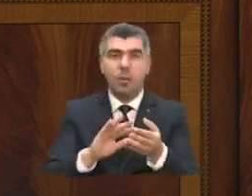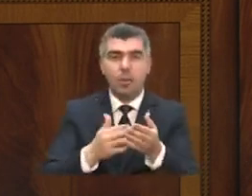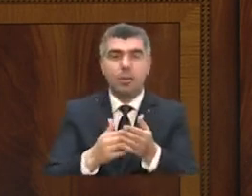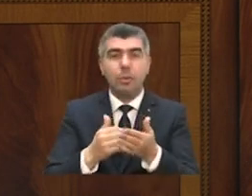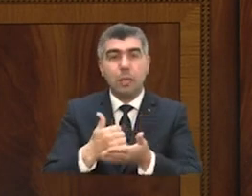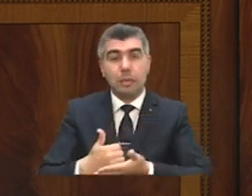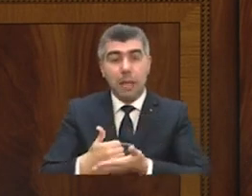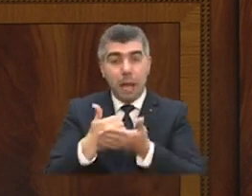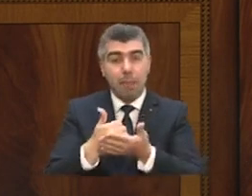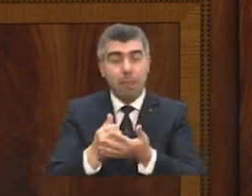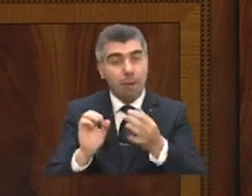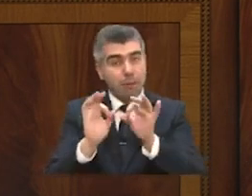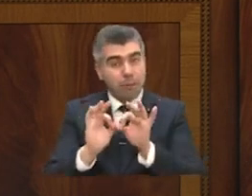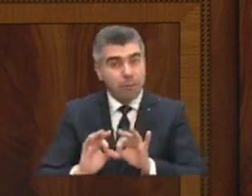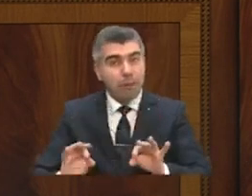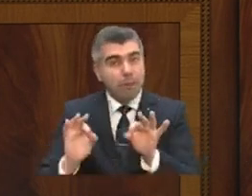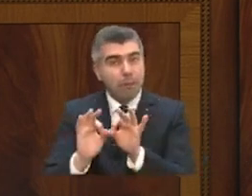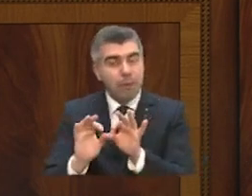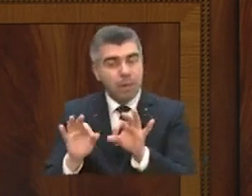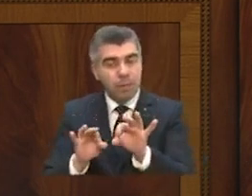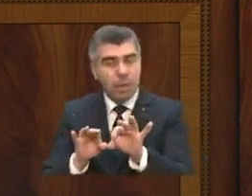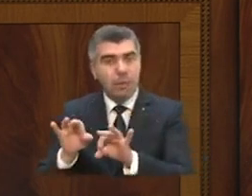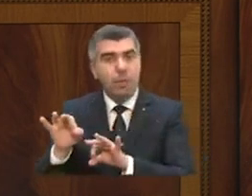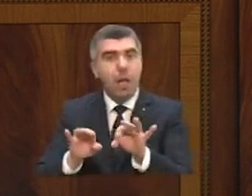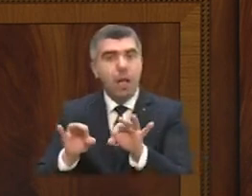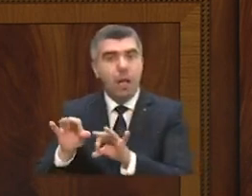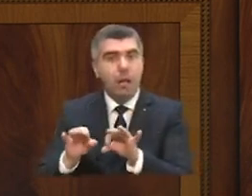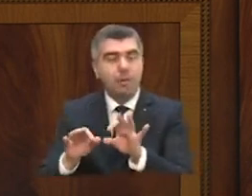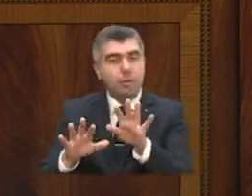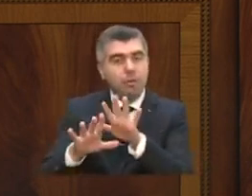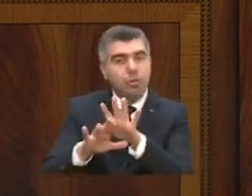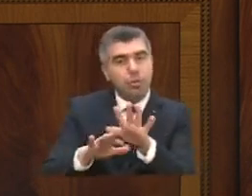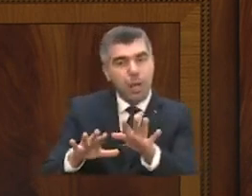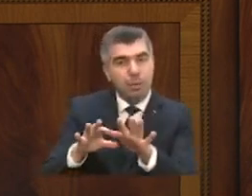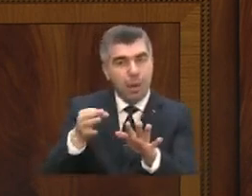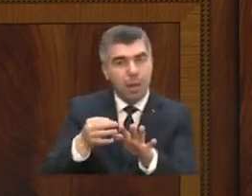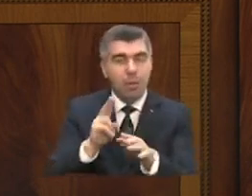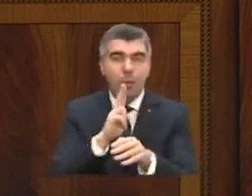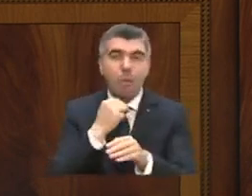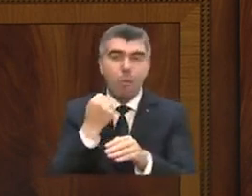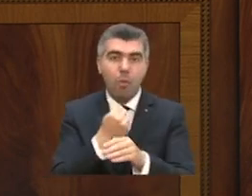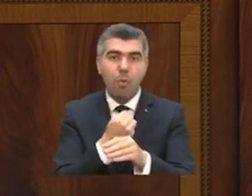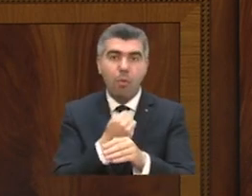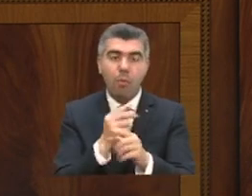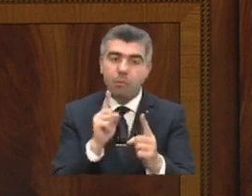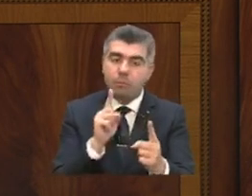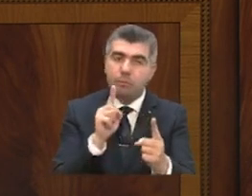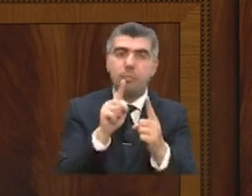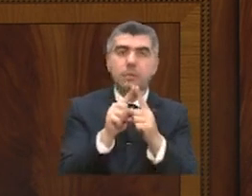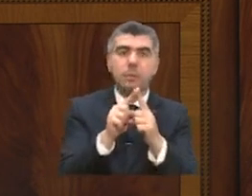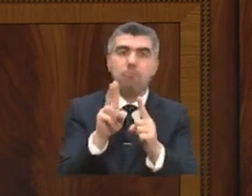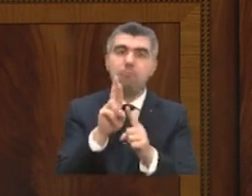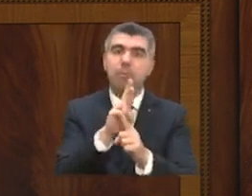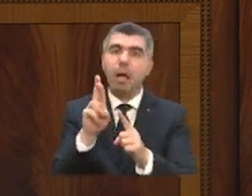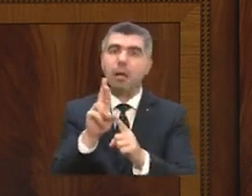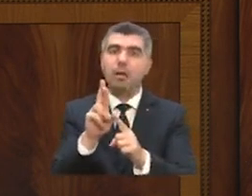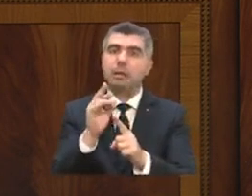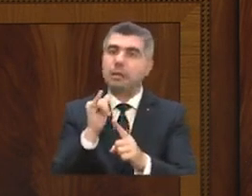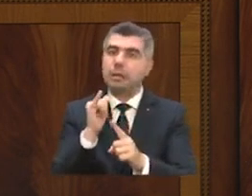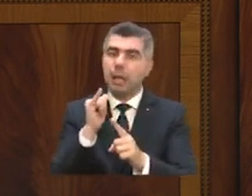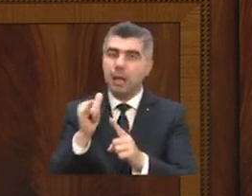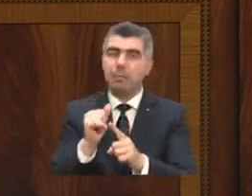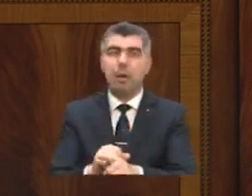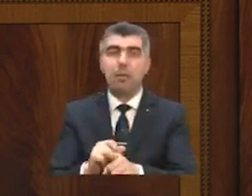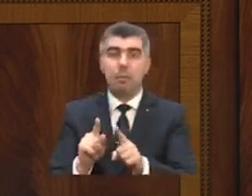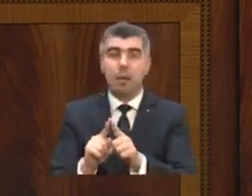الدعم والإجراءات ذات الطابع الاجتماعي التي اتخذتها الحكومة بتوجيهات ملكية سامية، فإن واقع